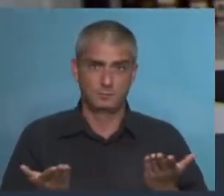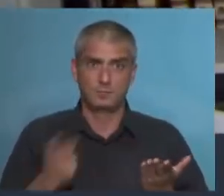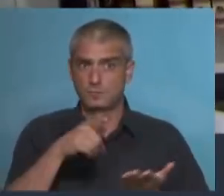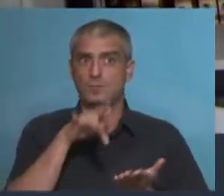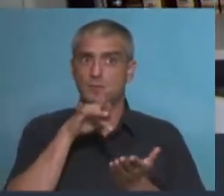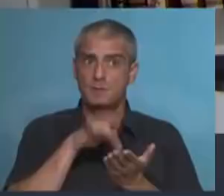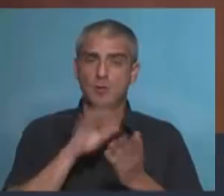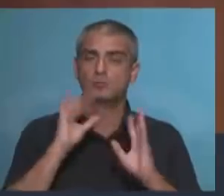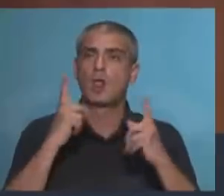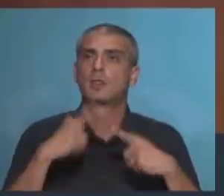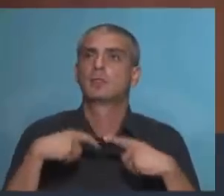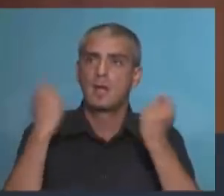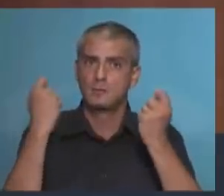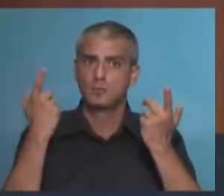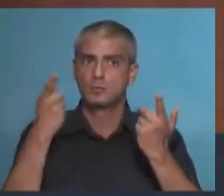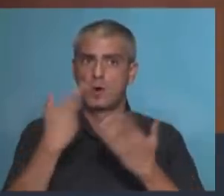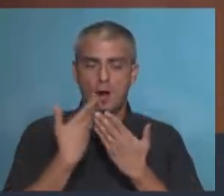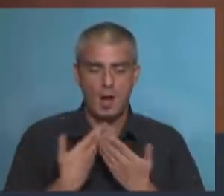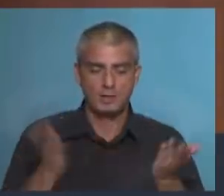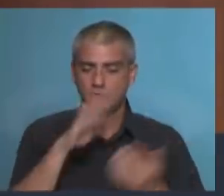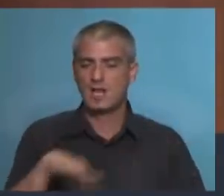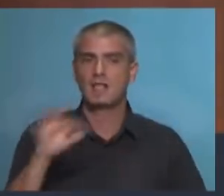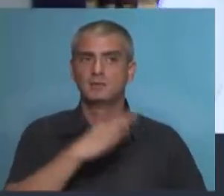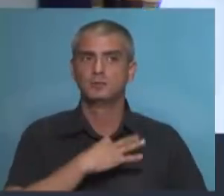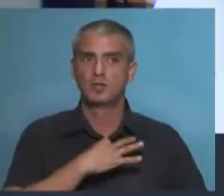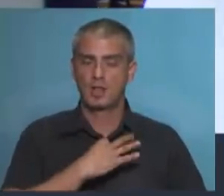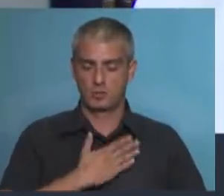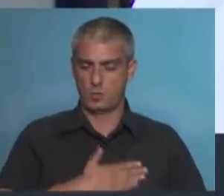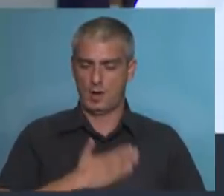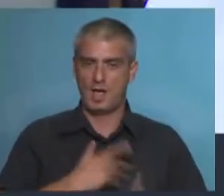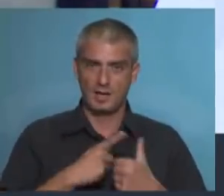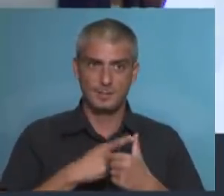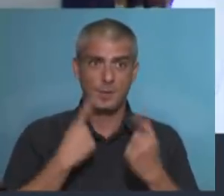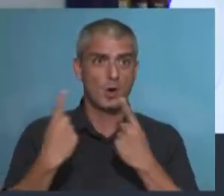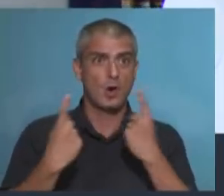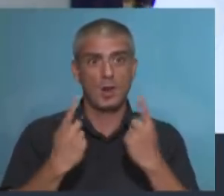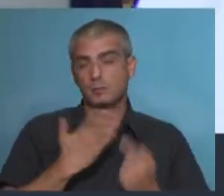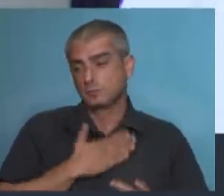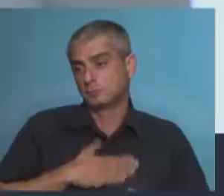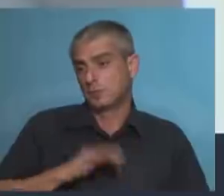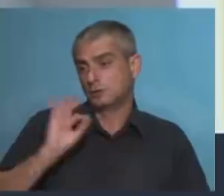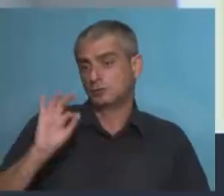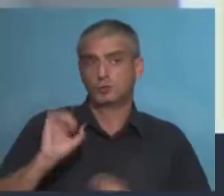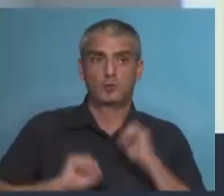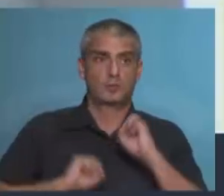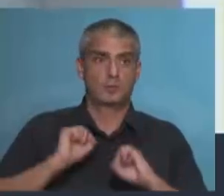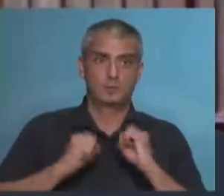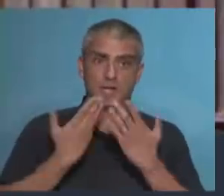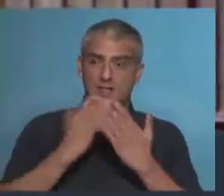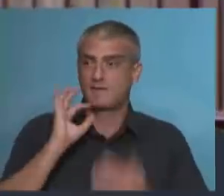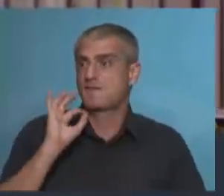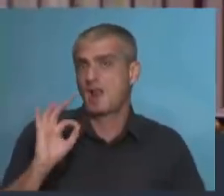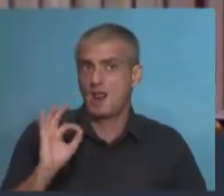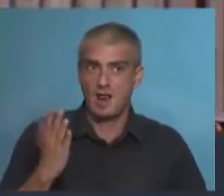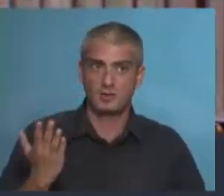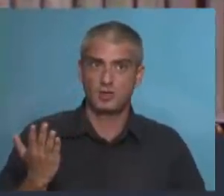של תרבות. הוא לחשוף את הילדים שלנו לחגים, כל אחד לפי רצונו, דפוסי